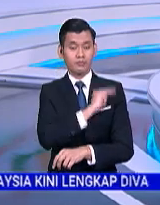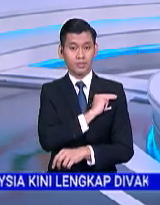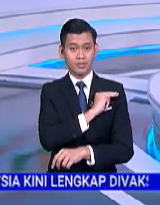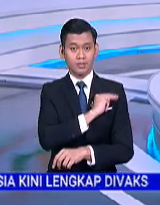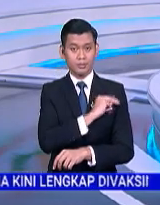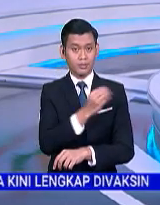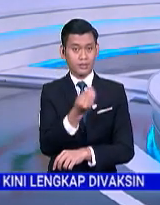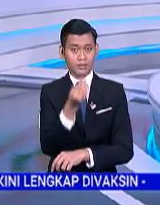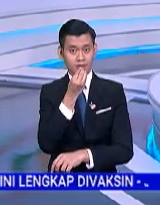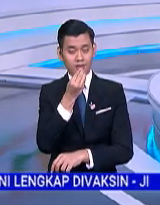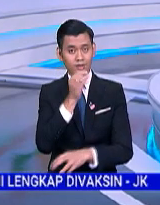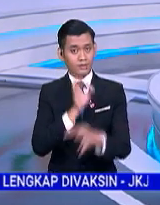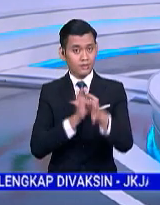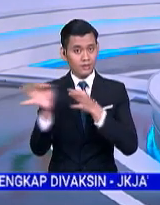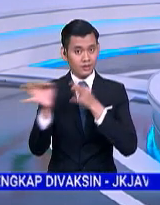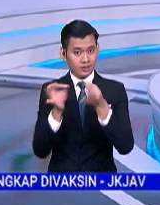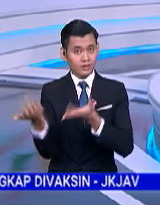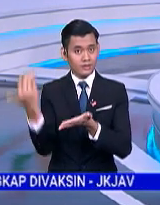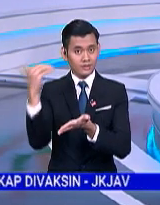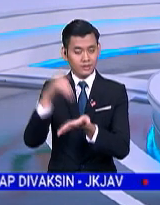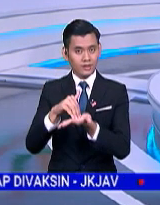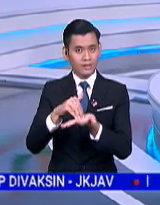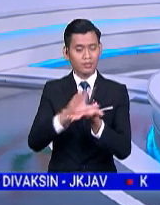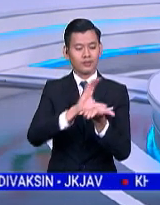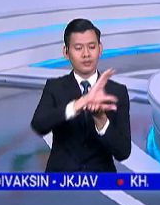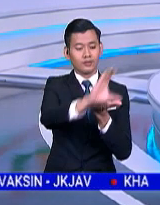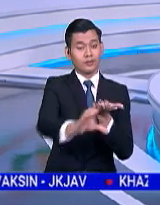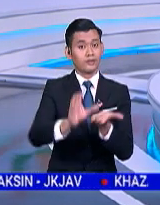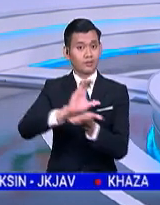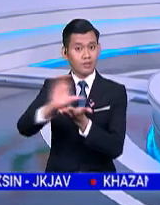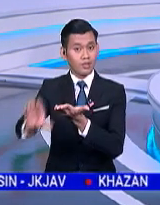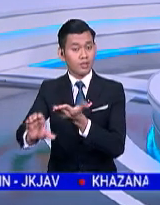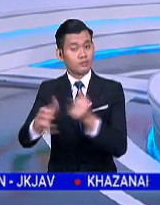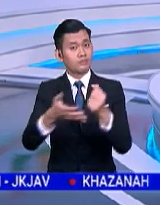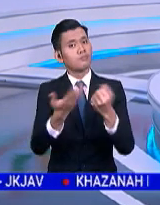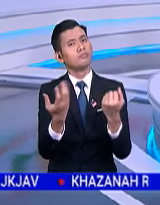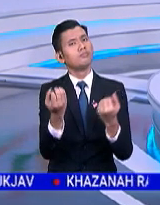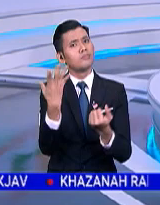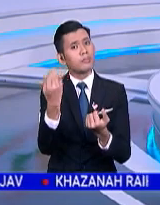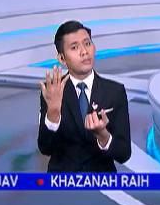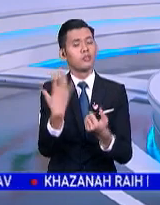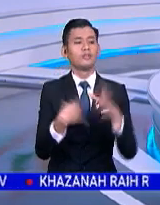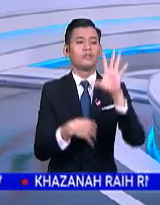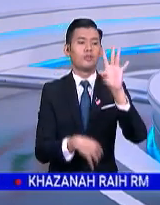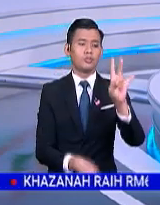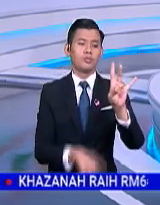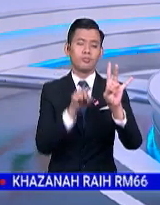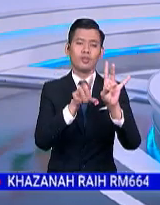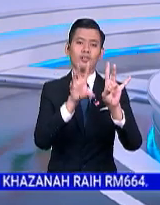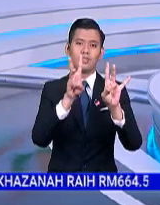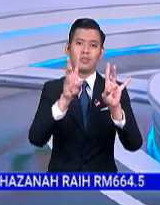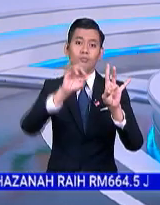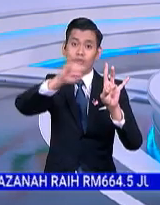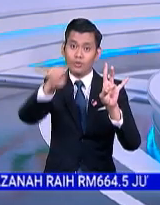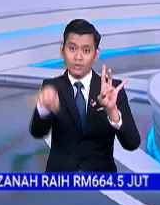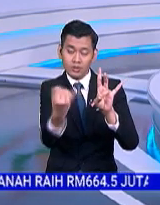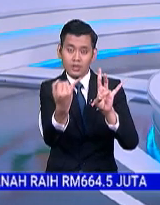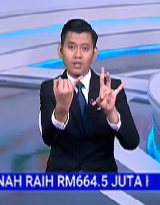Candi berkata nilai keseluruhan alihan dividen itu berjumlah tujuh V6 juta Ringgit libatkan